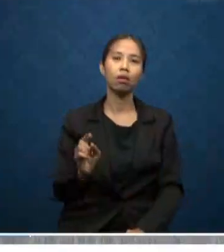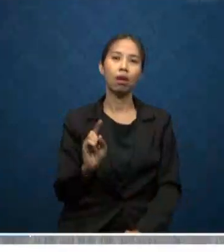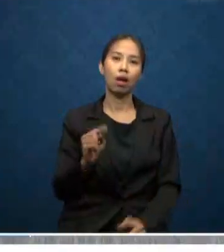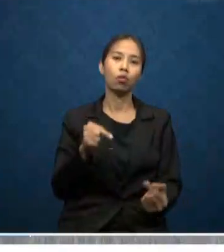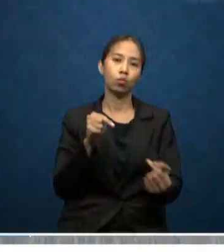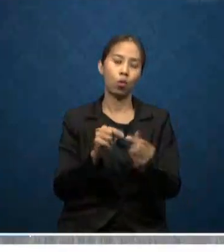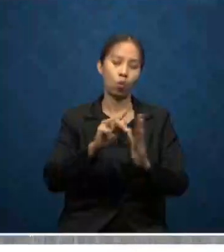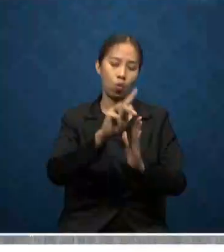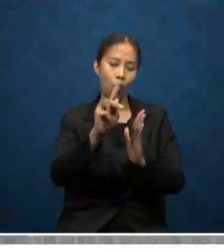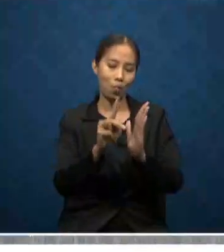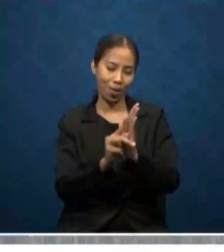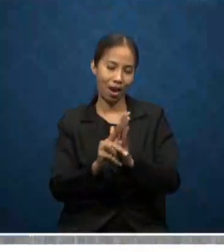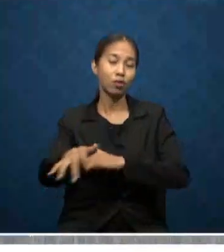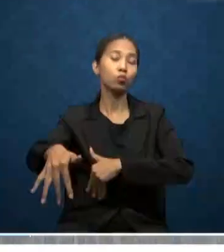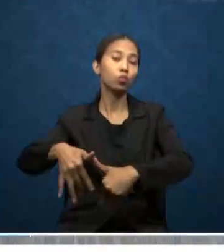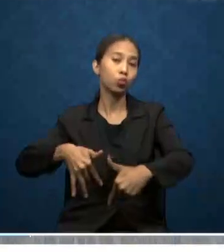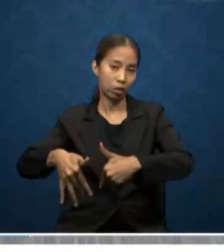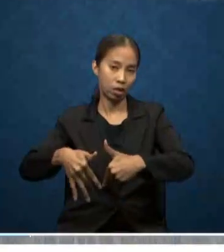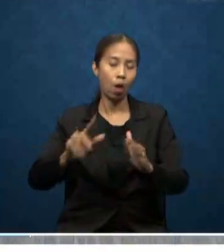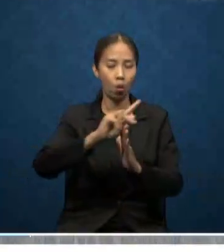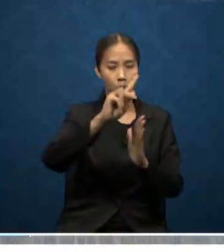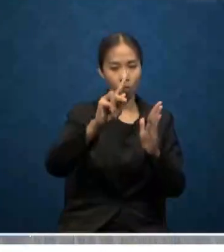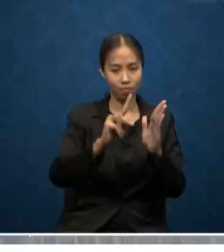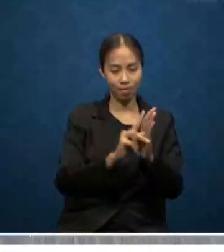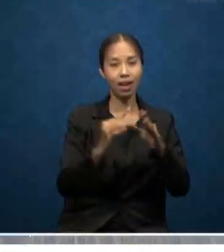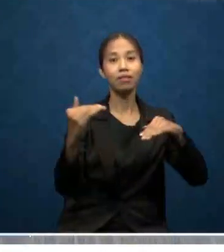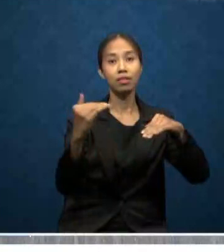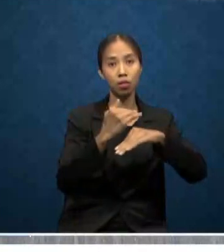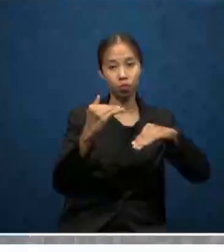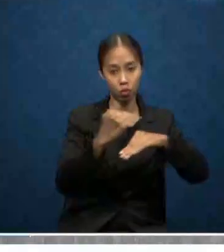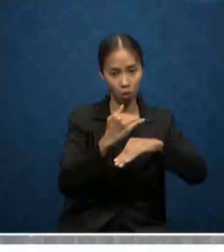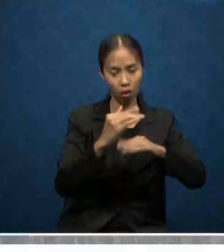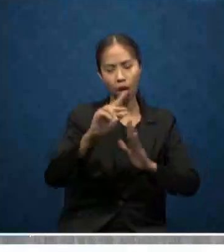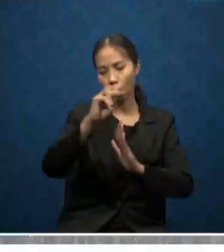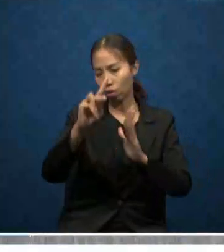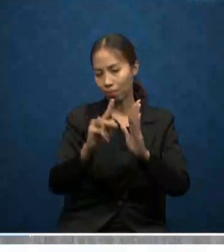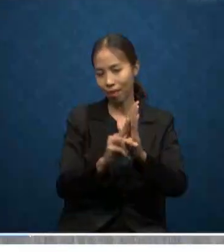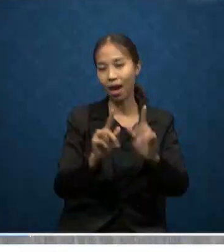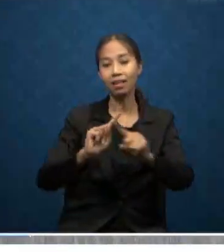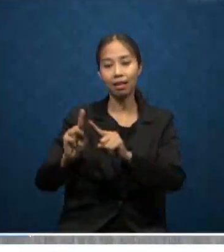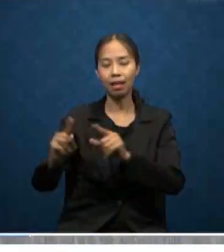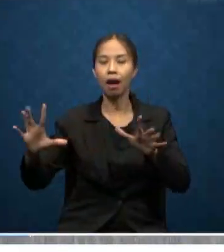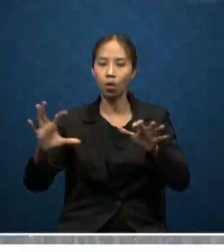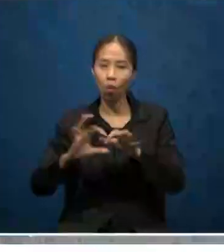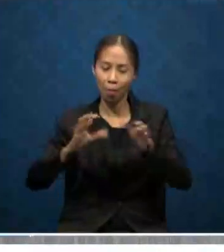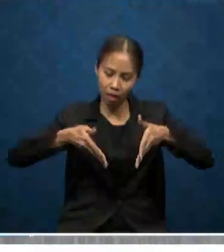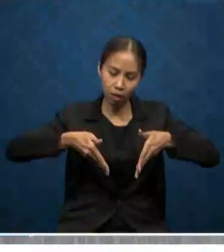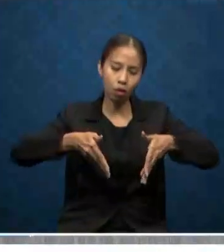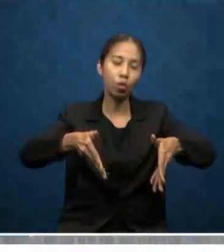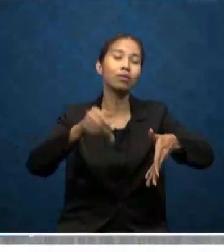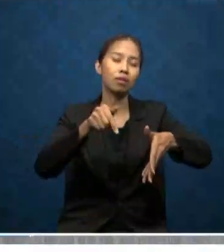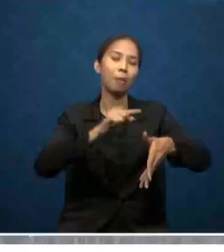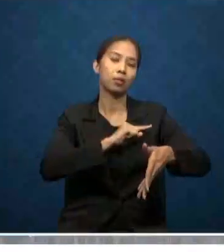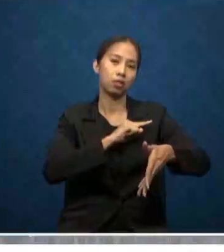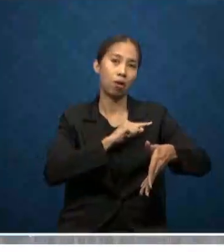ถิ่นนะครับกับกฎหมายจราจรหรือกฎหมายอื่นๆที่ดูแลในถนนหนทางในพื้นที่น